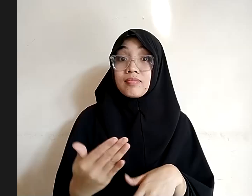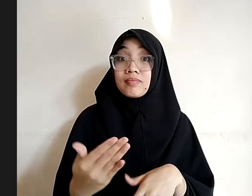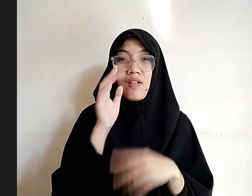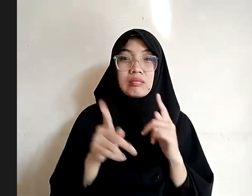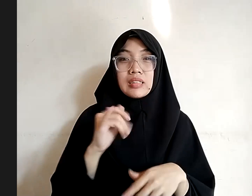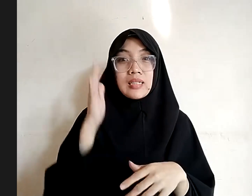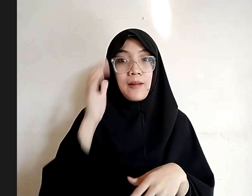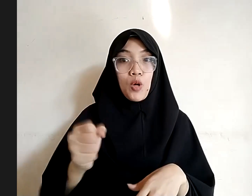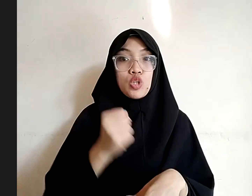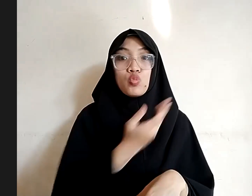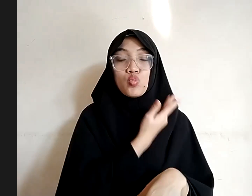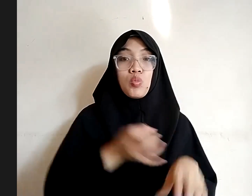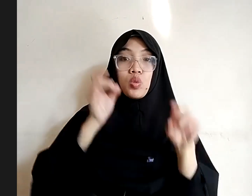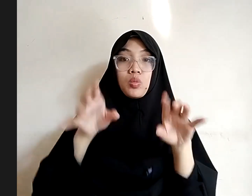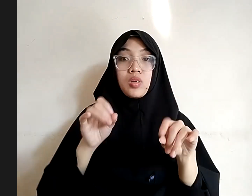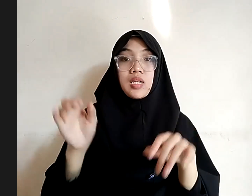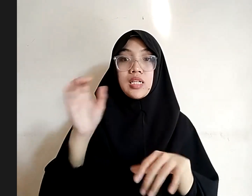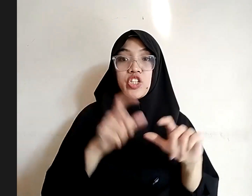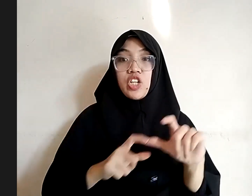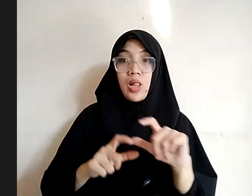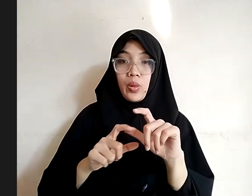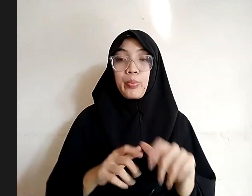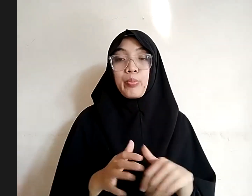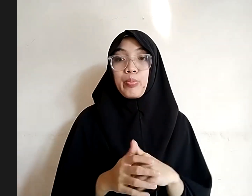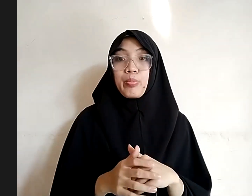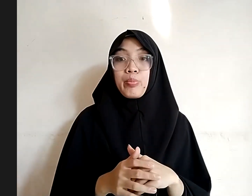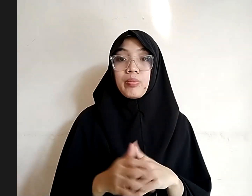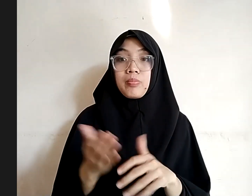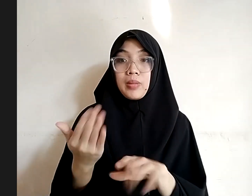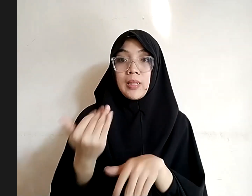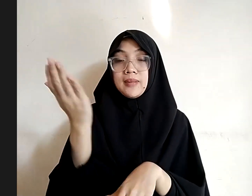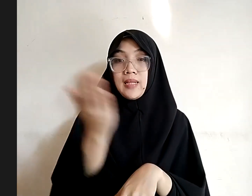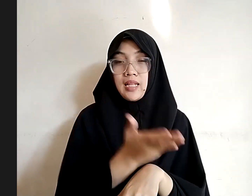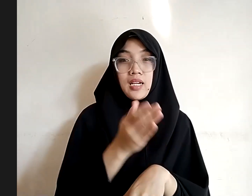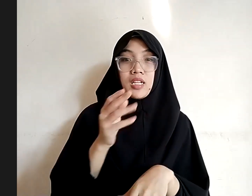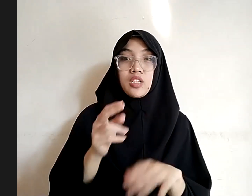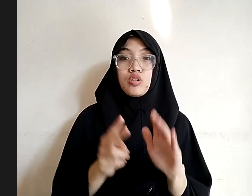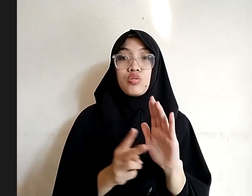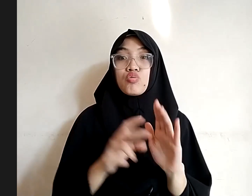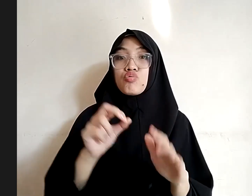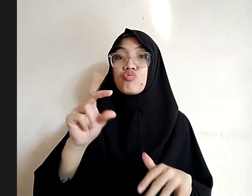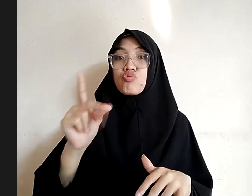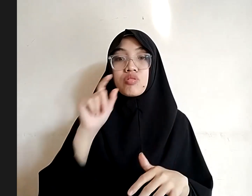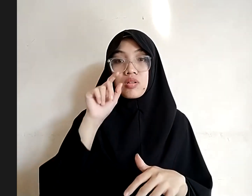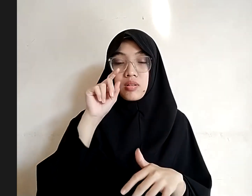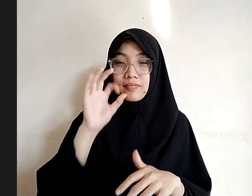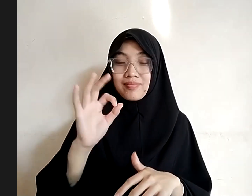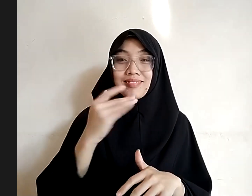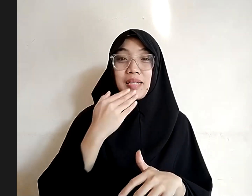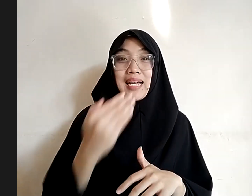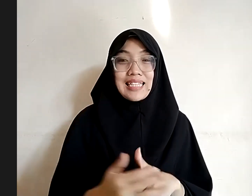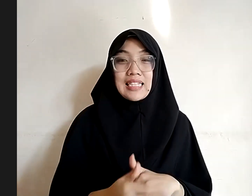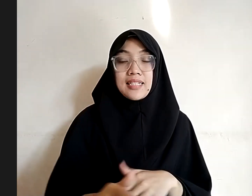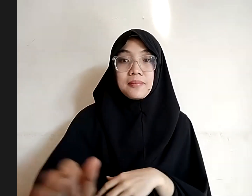Assalamualaikum warahmatullahi wabarakatuh. Shalom, saya kembalikan kepada Mbak Nur. Ya, terima kasih. Terima kasih